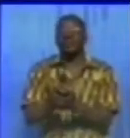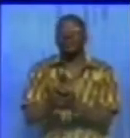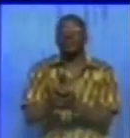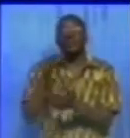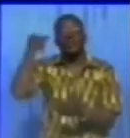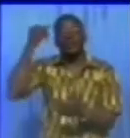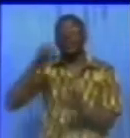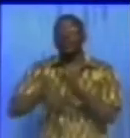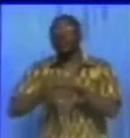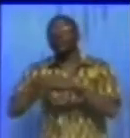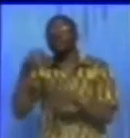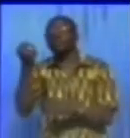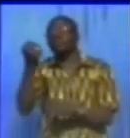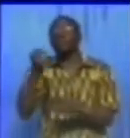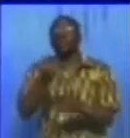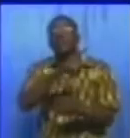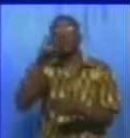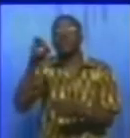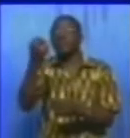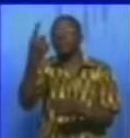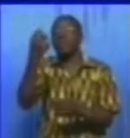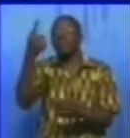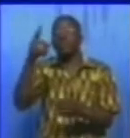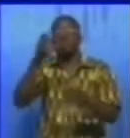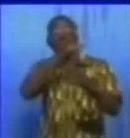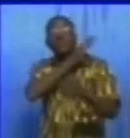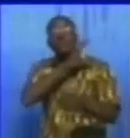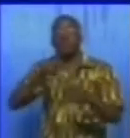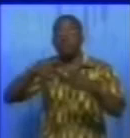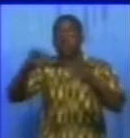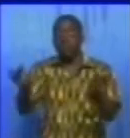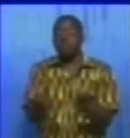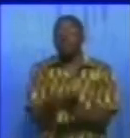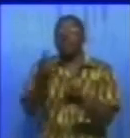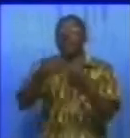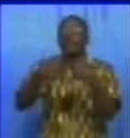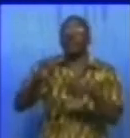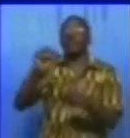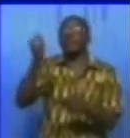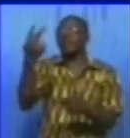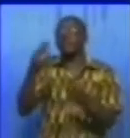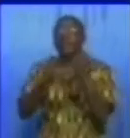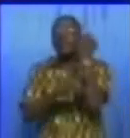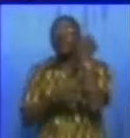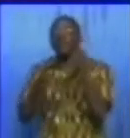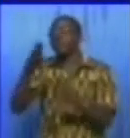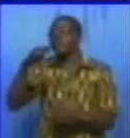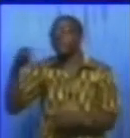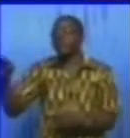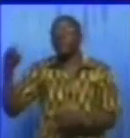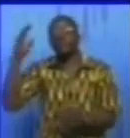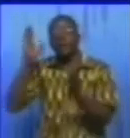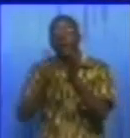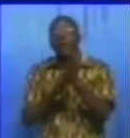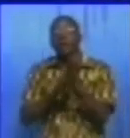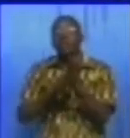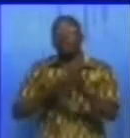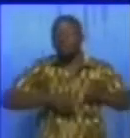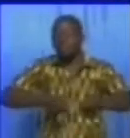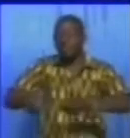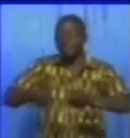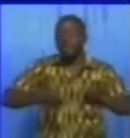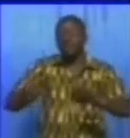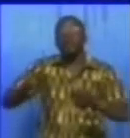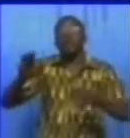Ils sont 111 infirmiers chefs de poste venus des 13 régions du Burkina à l'école de la gestion